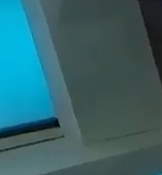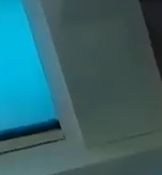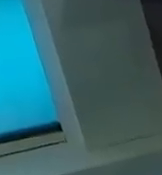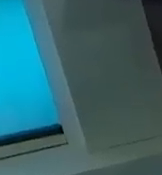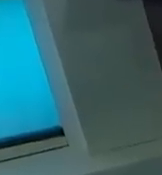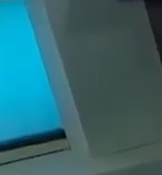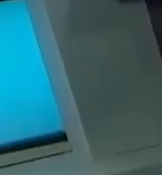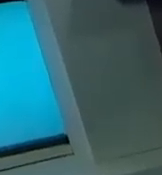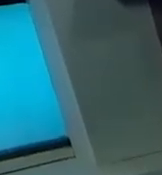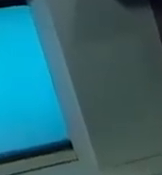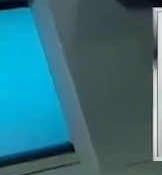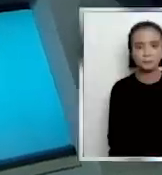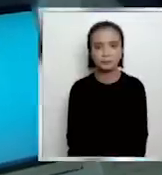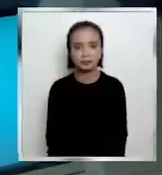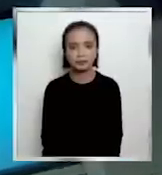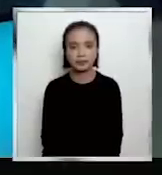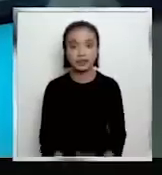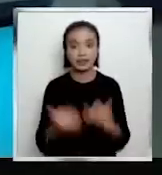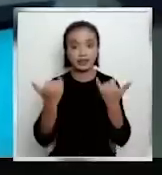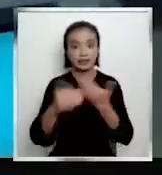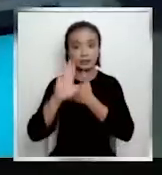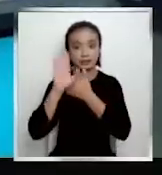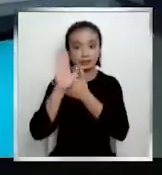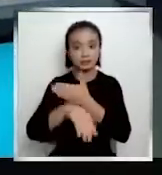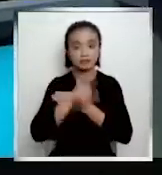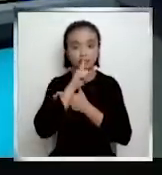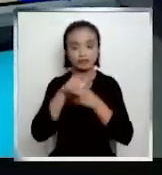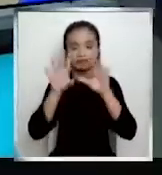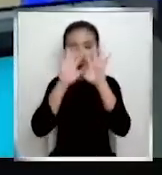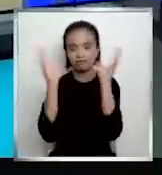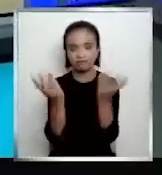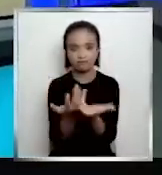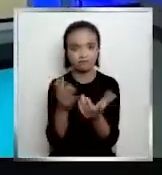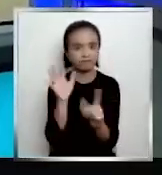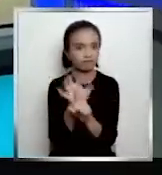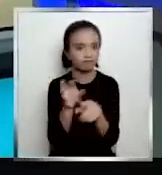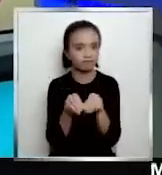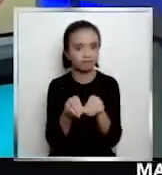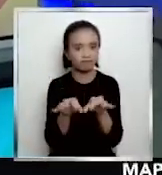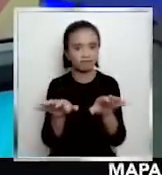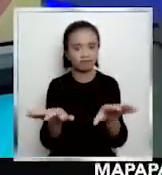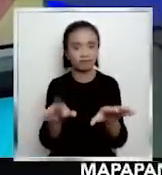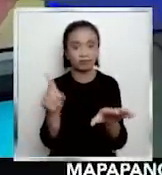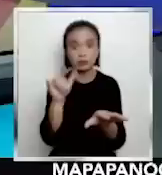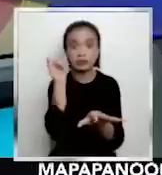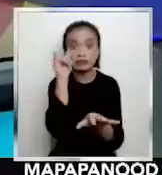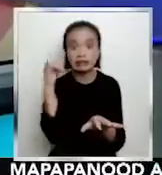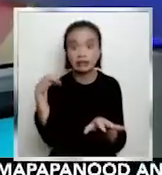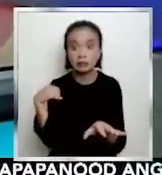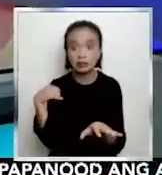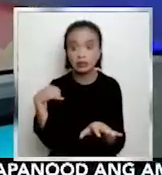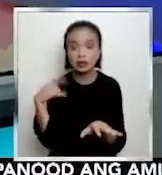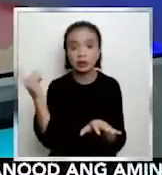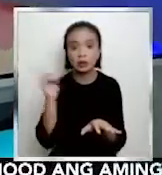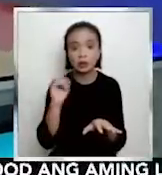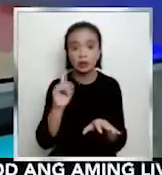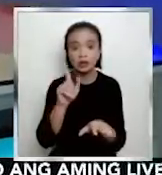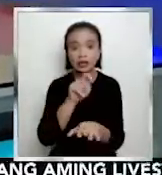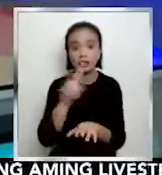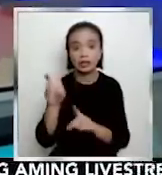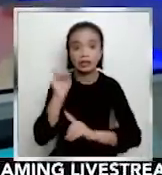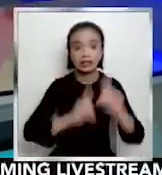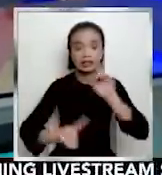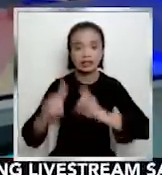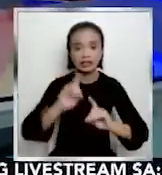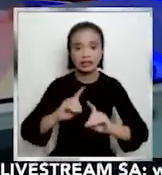Binibining Clay is back sa Real World at certified trending ang Goosebumps episode kagabi sa hit Kapuso Primetime series na Maria Clara at